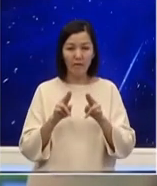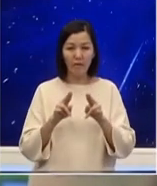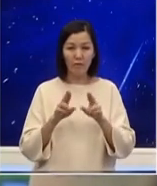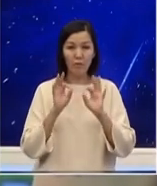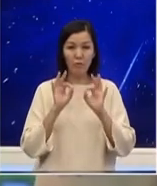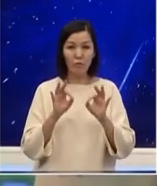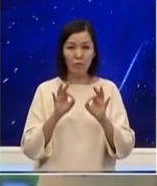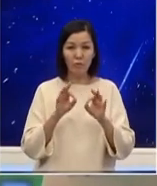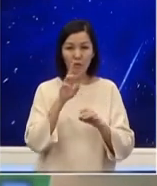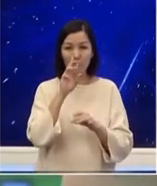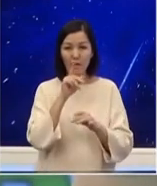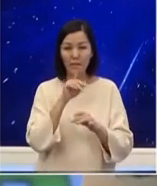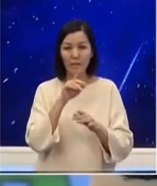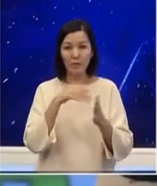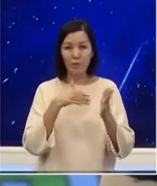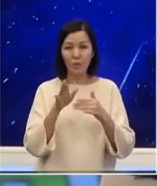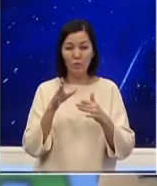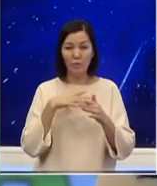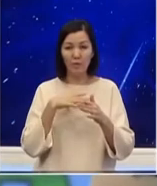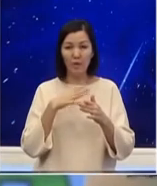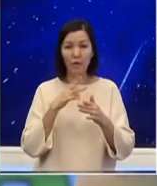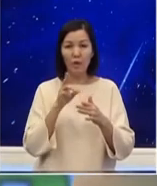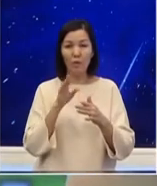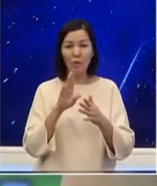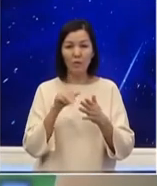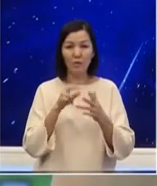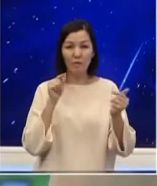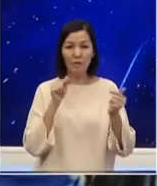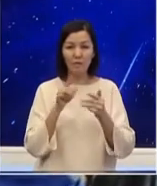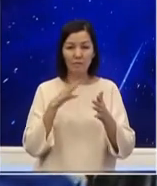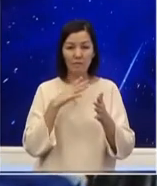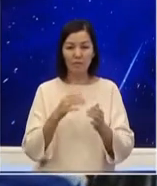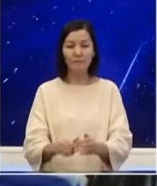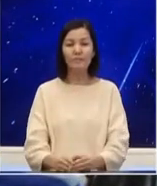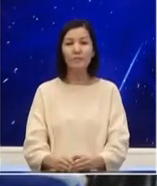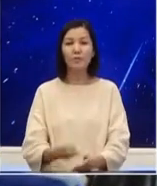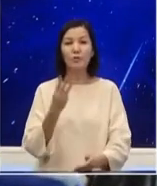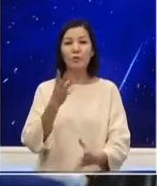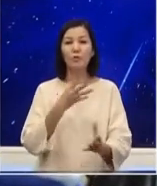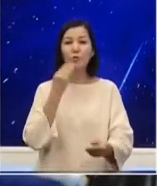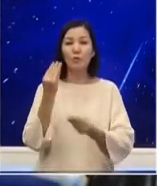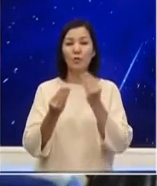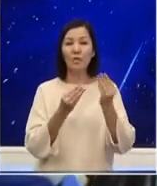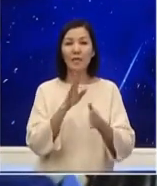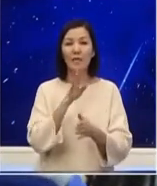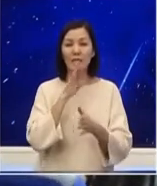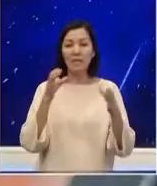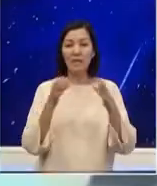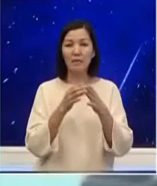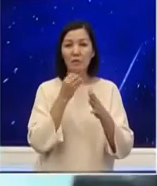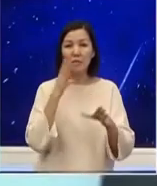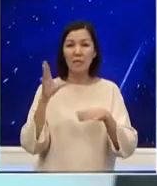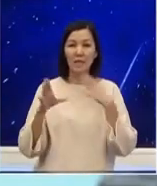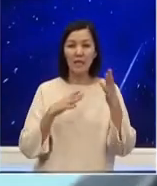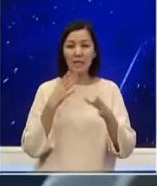берді. Қуаныш клубы турнирдағы біздің басты қарсыласымыздың бірі. Үшінші сетте де Жетсу командасы жақсы дайындық деңгейін